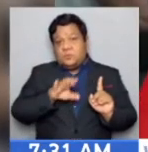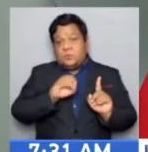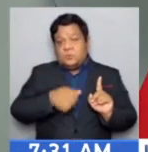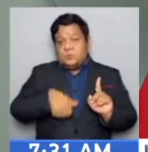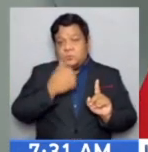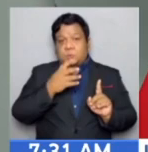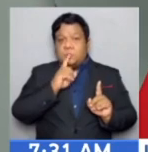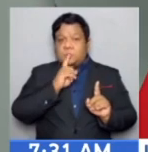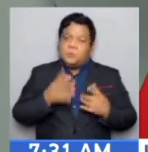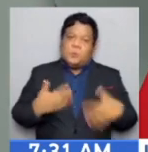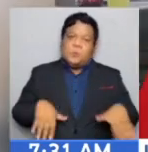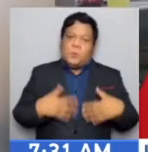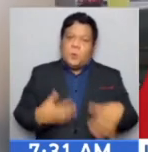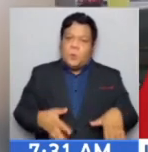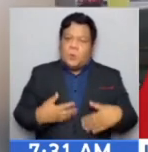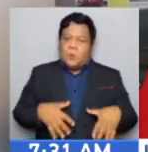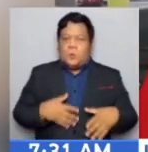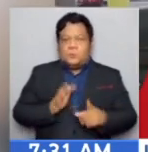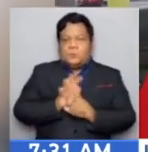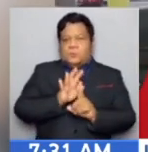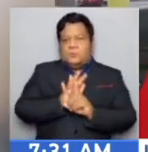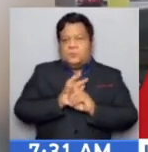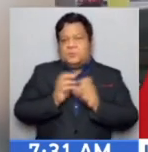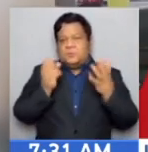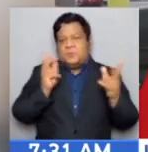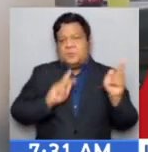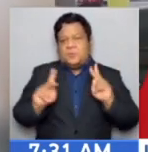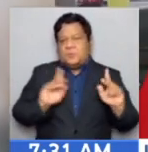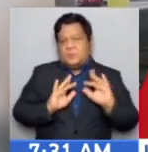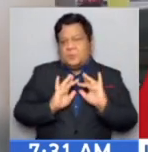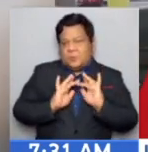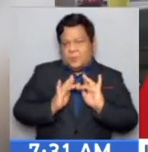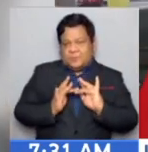ng maraming netizens. Welcome aboard, Sheesh Bus